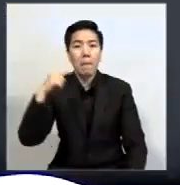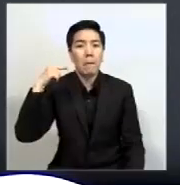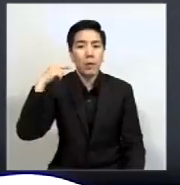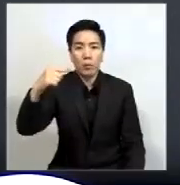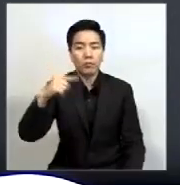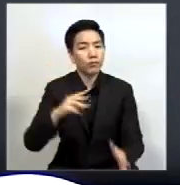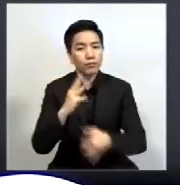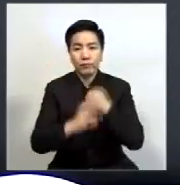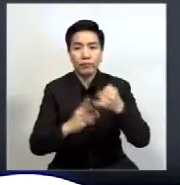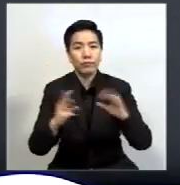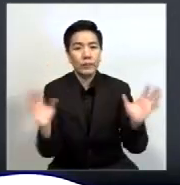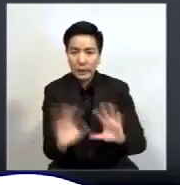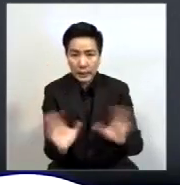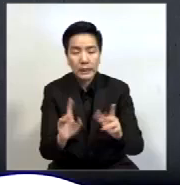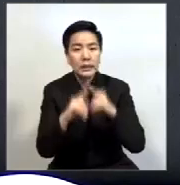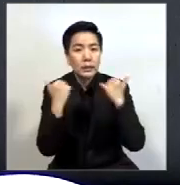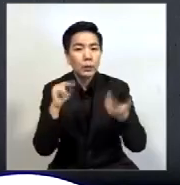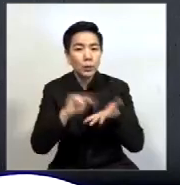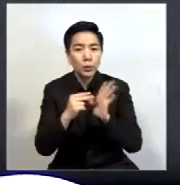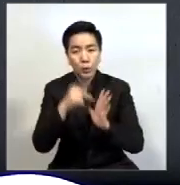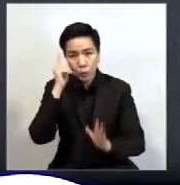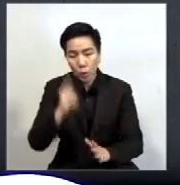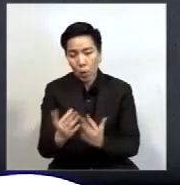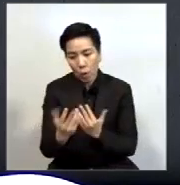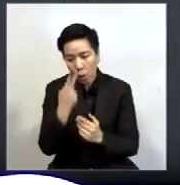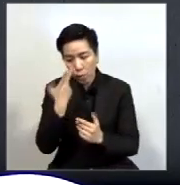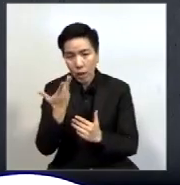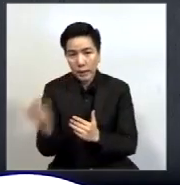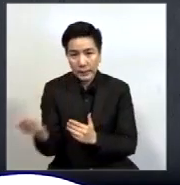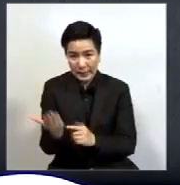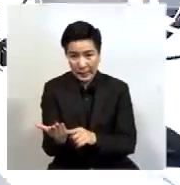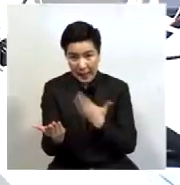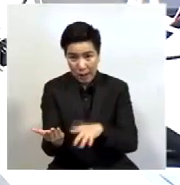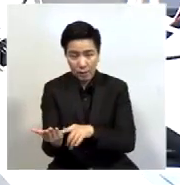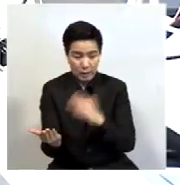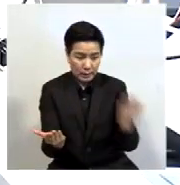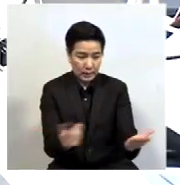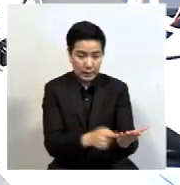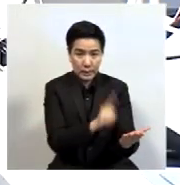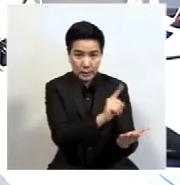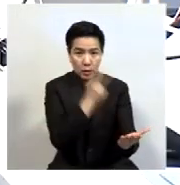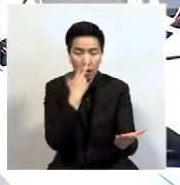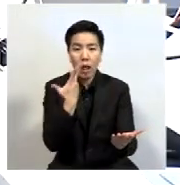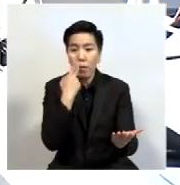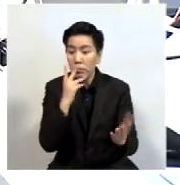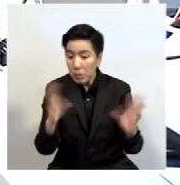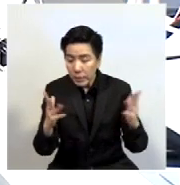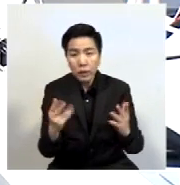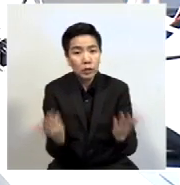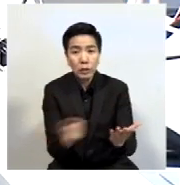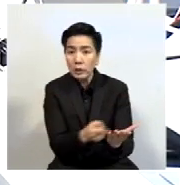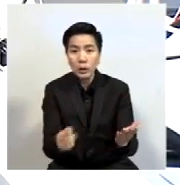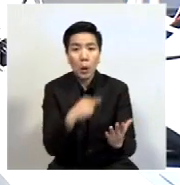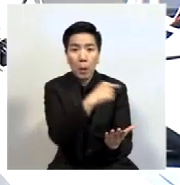ไม่ได้เป็นไวรัสโควิด-19 นะคะแต่ว่าต้องรอผลการตรวจยืนยันอีกครั้งหนึ่งก่อนค่ะถึงจะอนุญาตให้กลับบ้าน